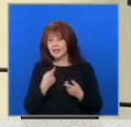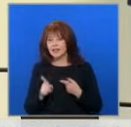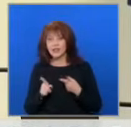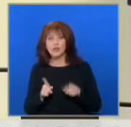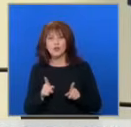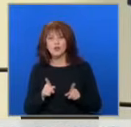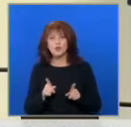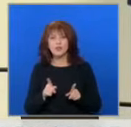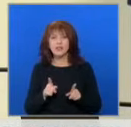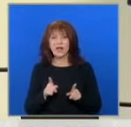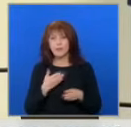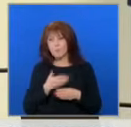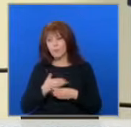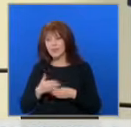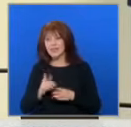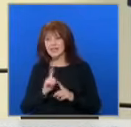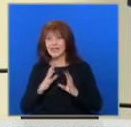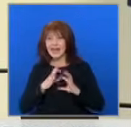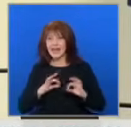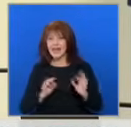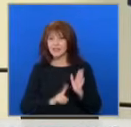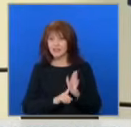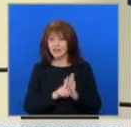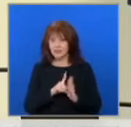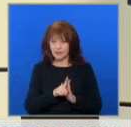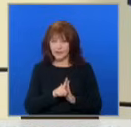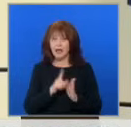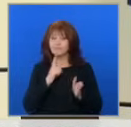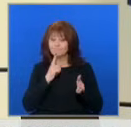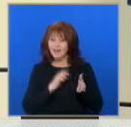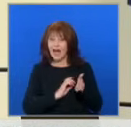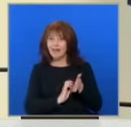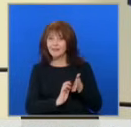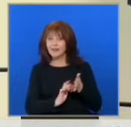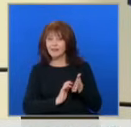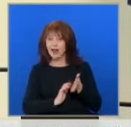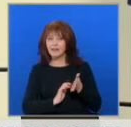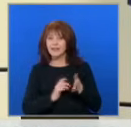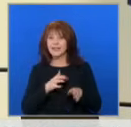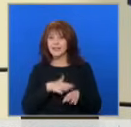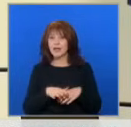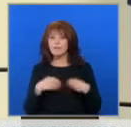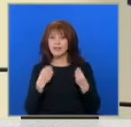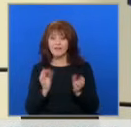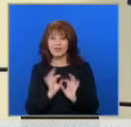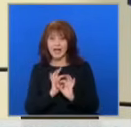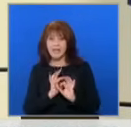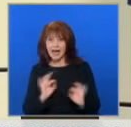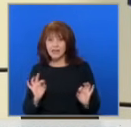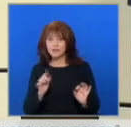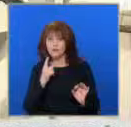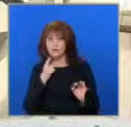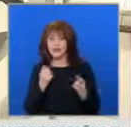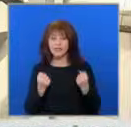с неясни резултати, дигиталните системи дават възможност за ясен анализ и определяне на ефективни